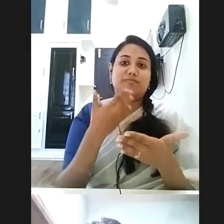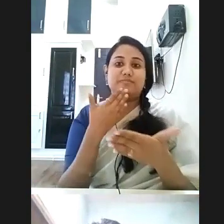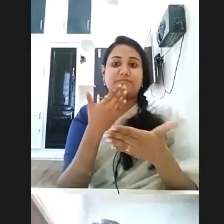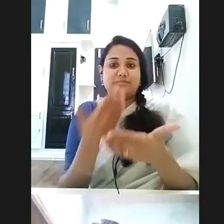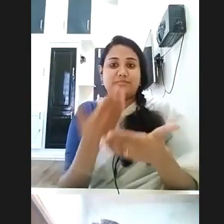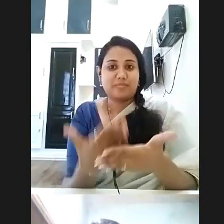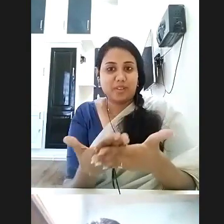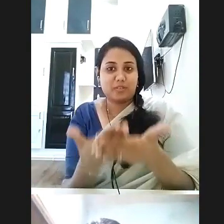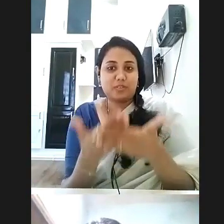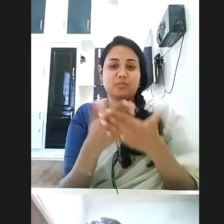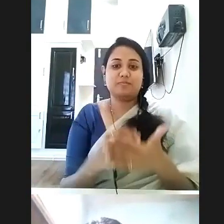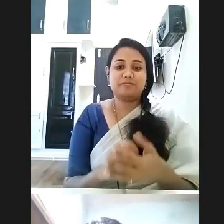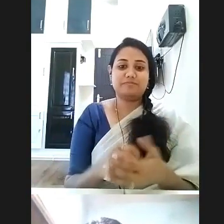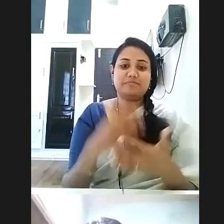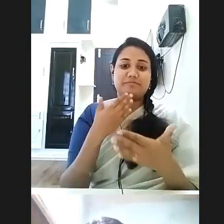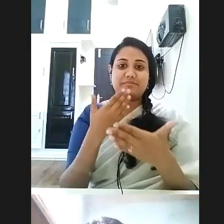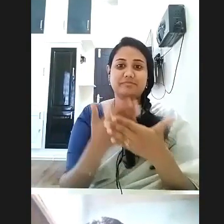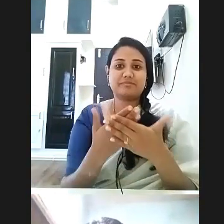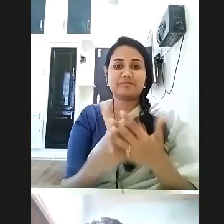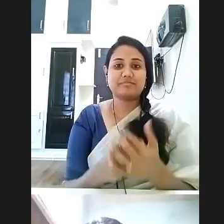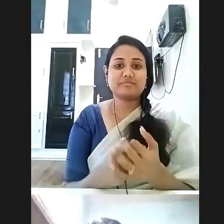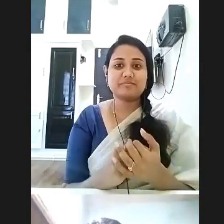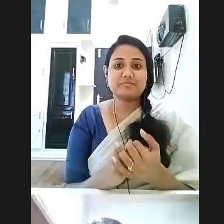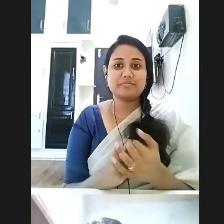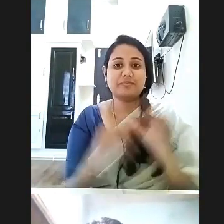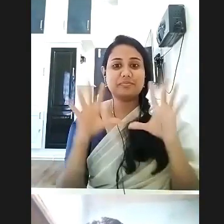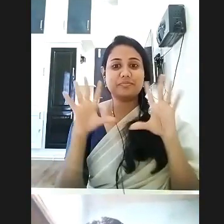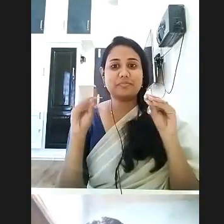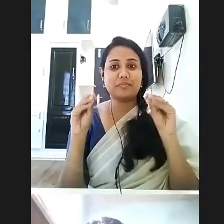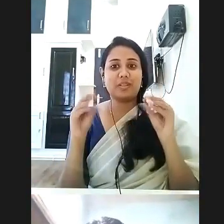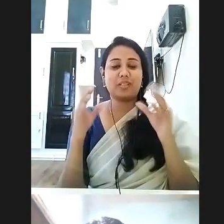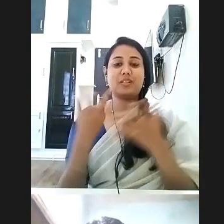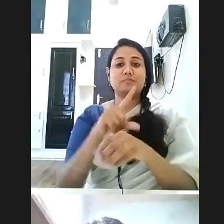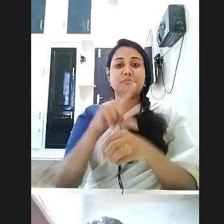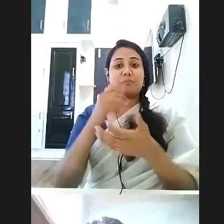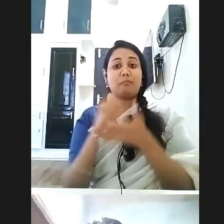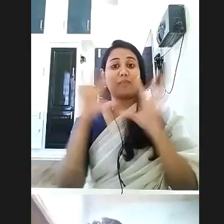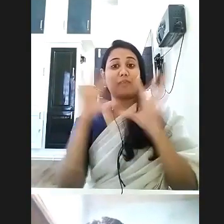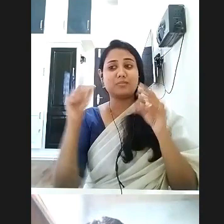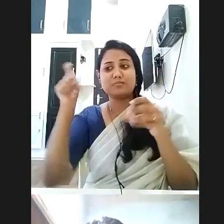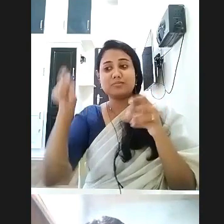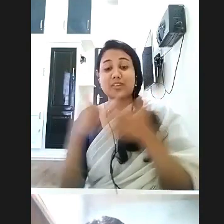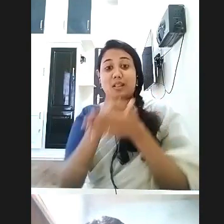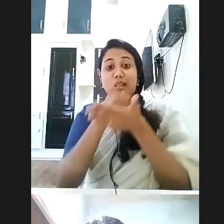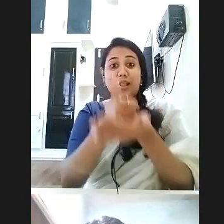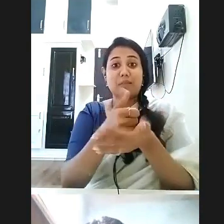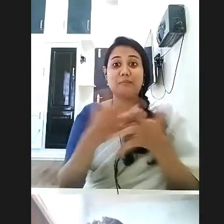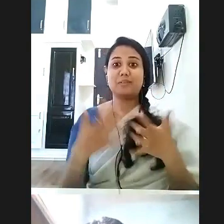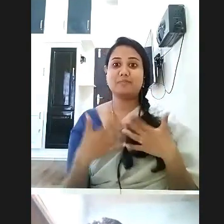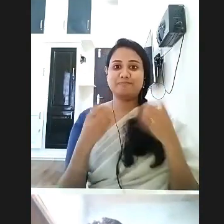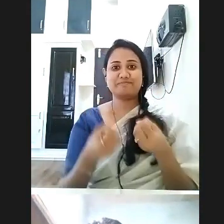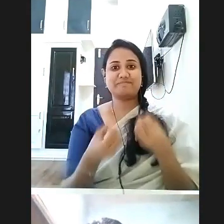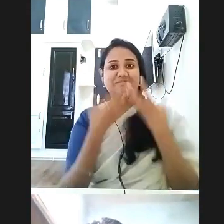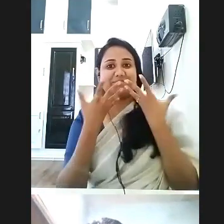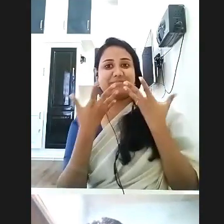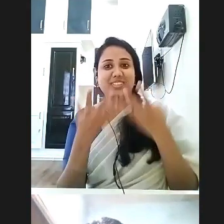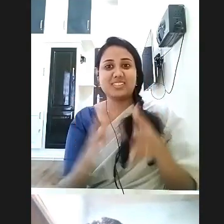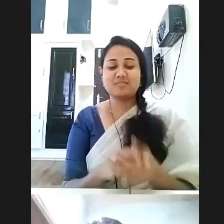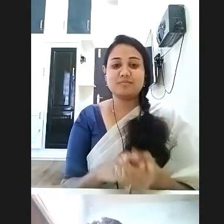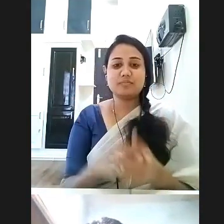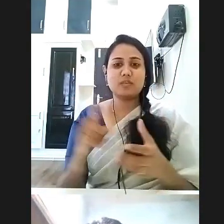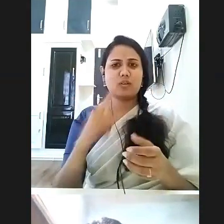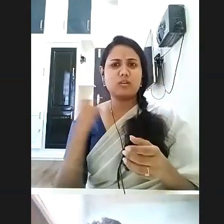മാഡം. Thank you so much. ഒരു 10 ആൾക്കാരെ ഹെൽപ്പ് ചെയ്യാൻ പറ്റിയാലും I am very happy about the whole thing. That is all I can tell. So the only thing